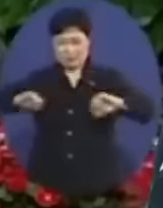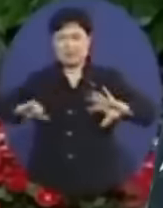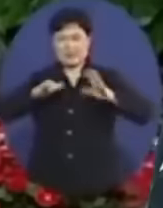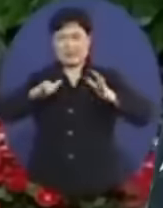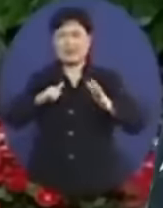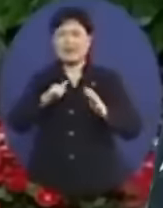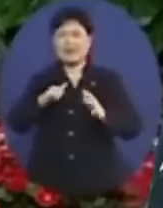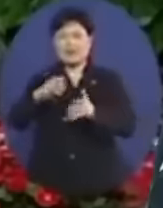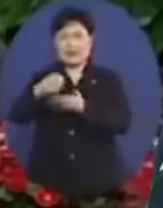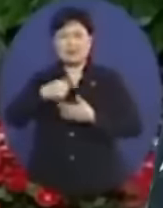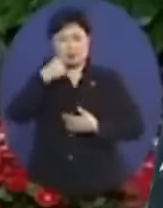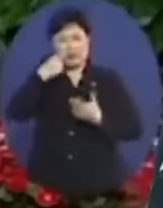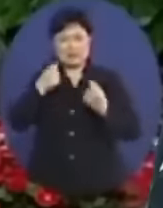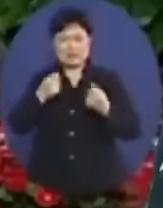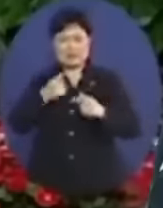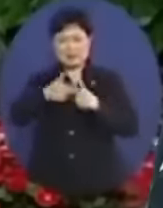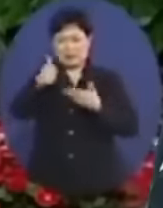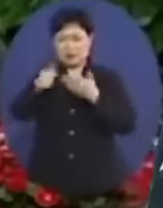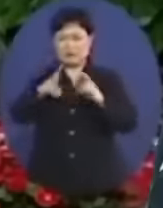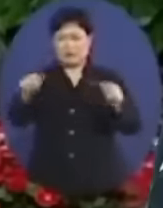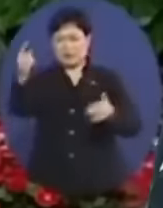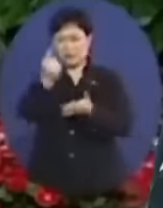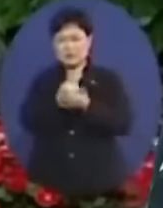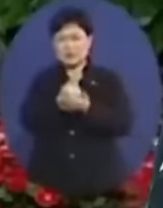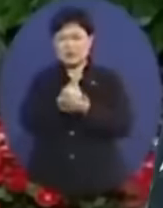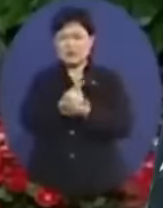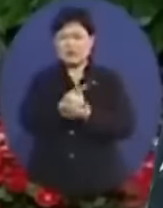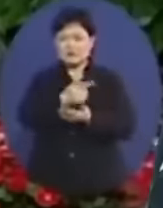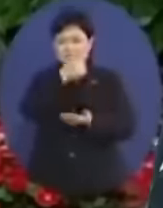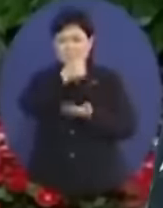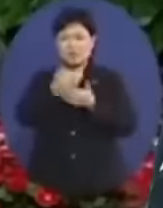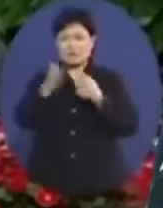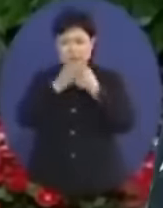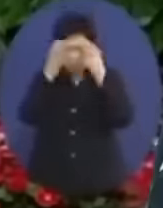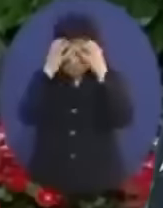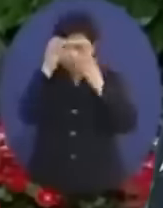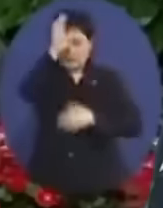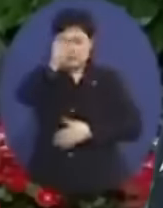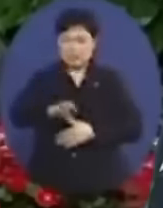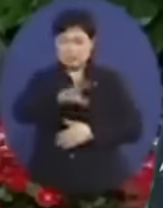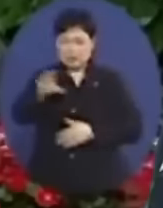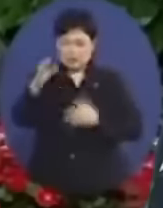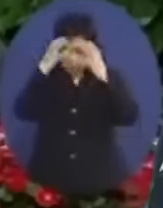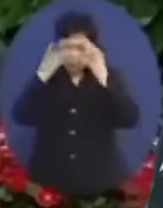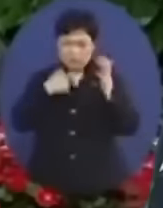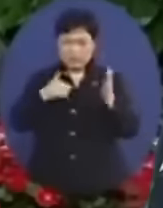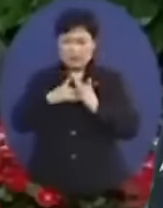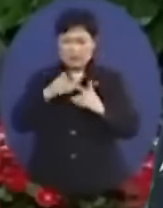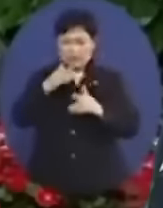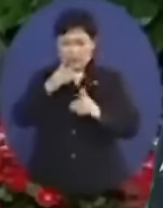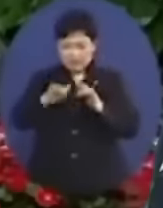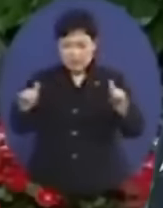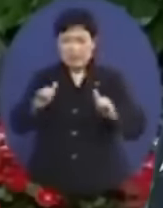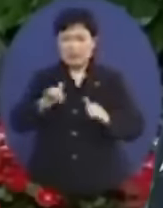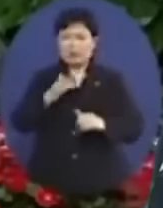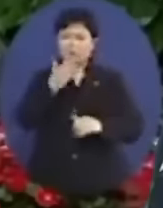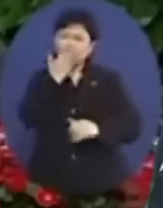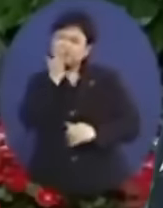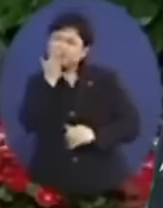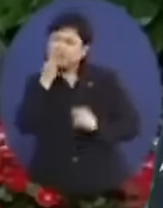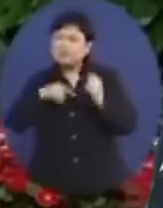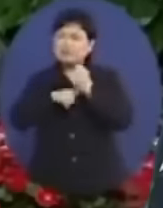그러므로 예수님이이 땅에 오셔서 우리의 죄를 위해 고통 받으시고 십자가에 고난 당하시는 것에 대해 사람들은 도무지 이해가 안